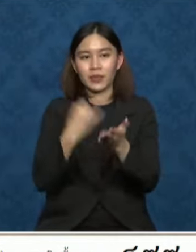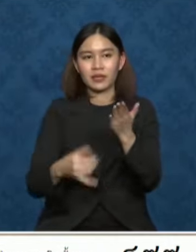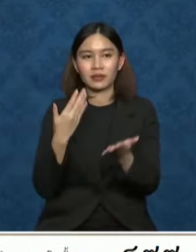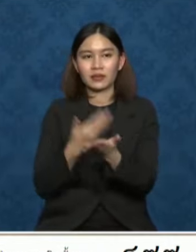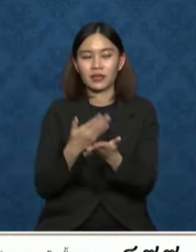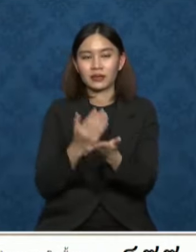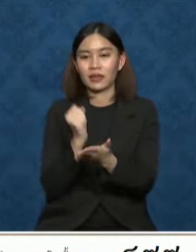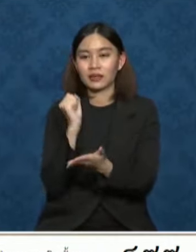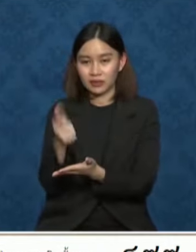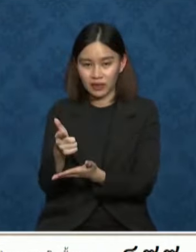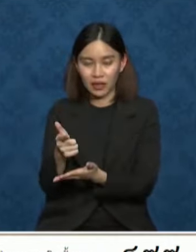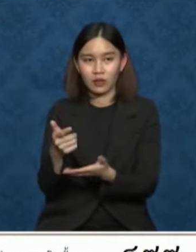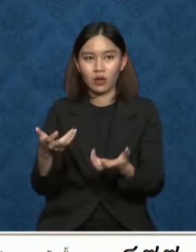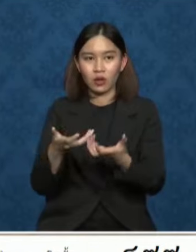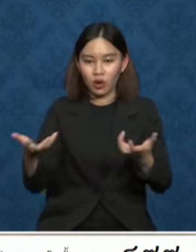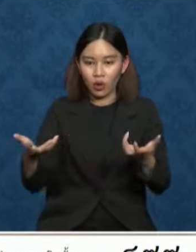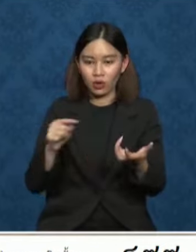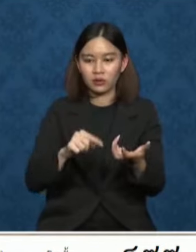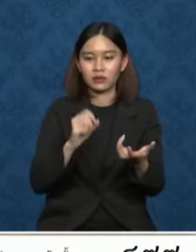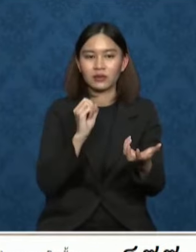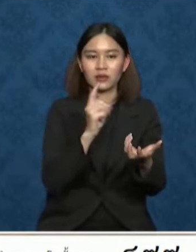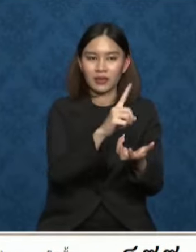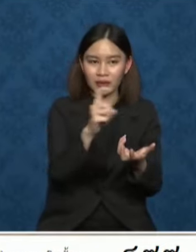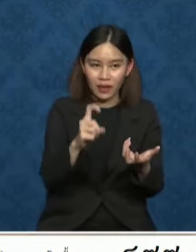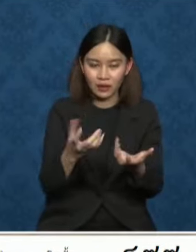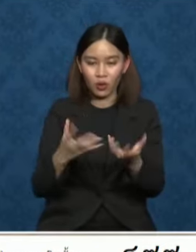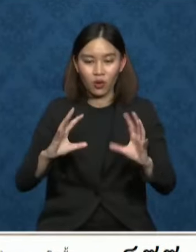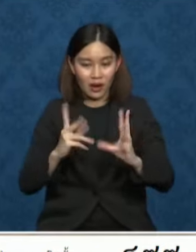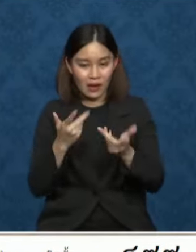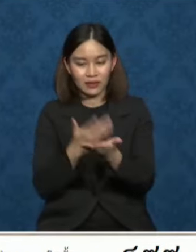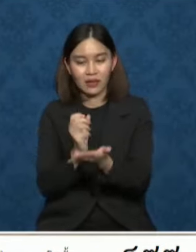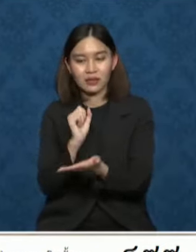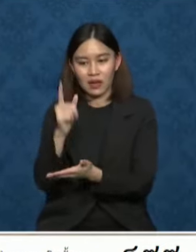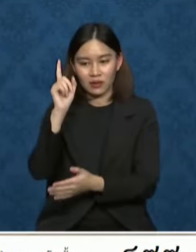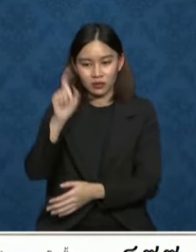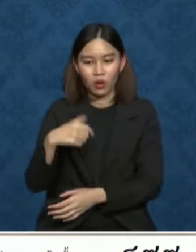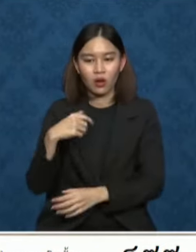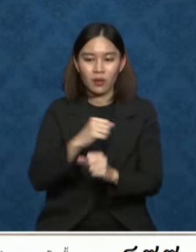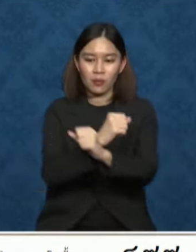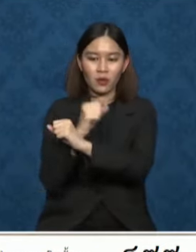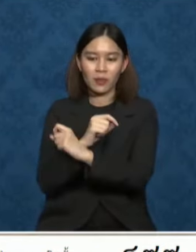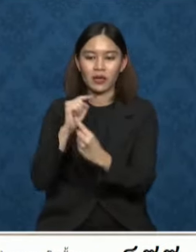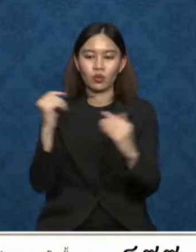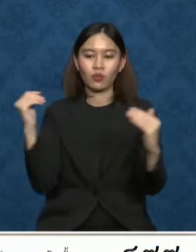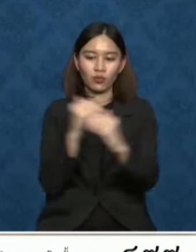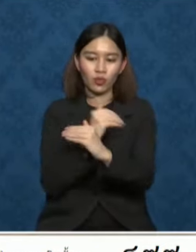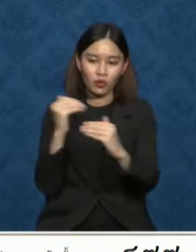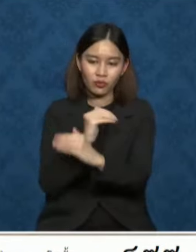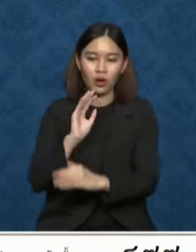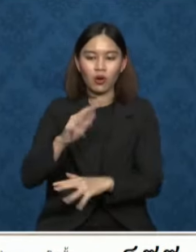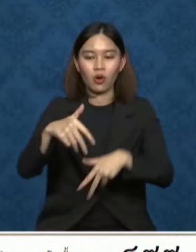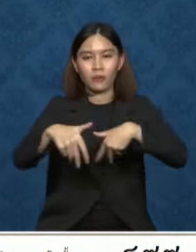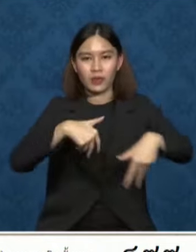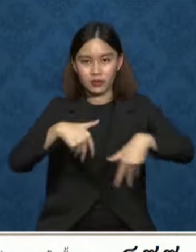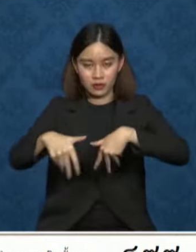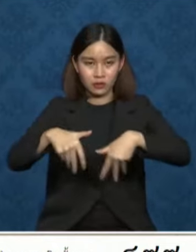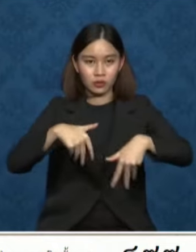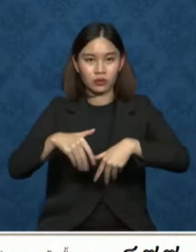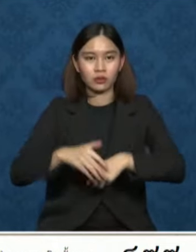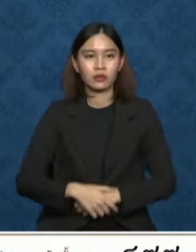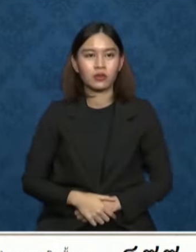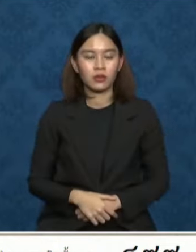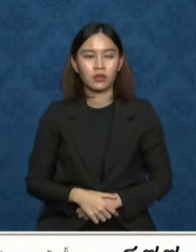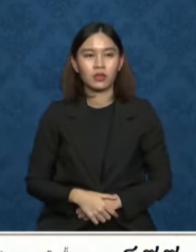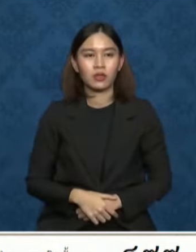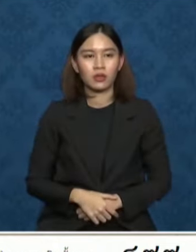ใช้ข้าสนให่ทดทนทบสินทเสียหายหรอ สนหาย นด้วยเพื่คามปลดภัในการเดินทางของพน้ปชาชนและ